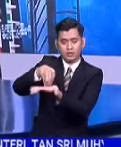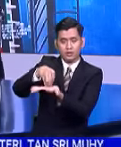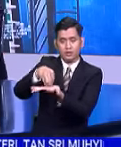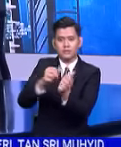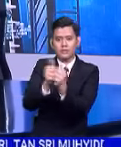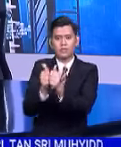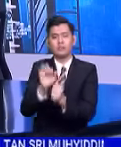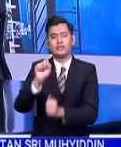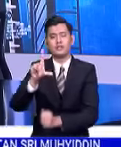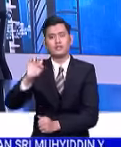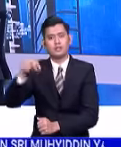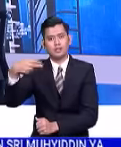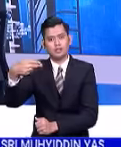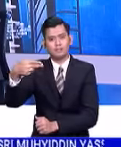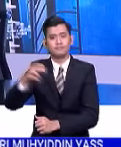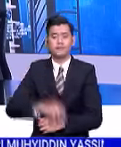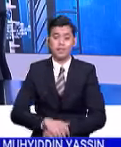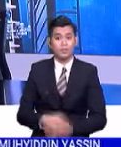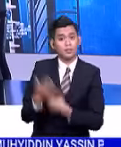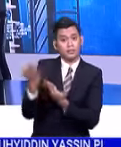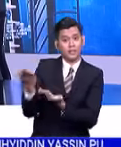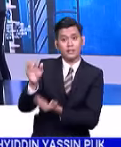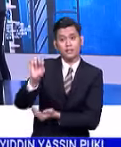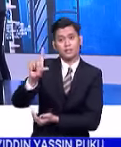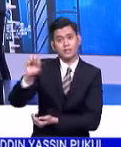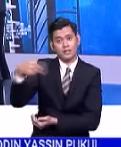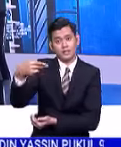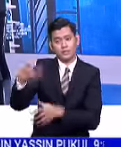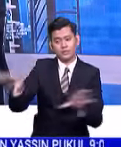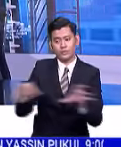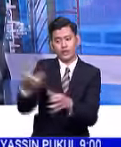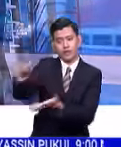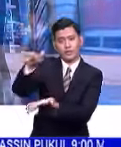Saleh Jikri. Saleh, silakan.